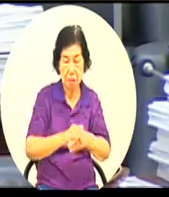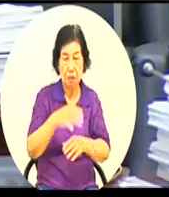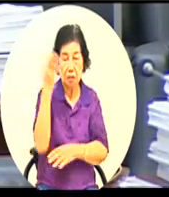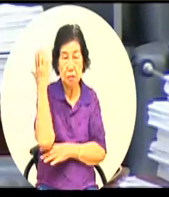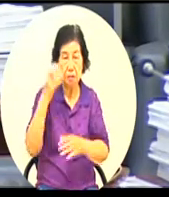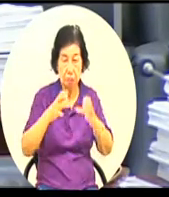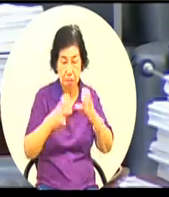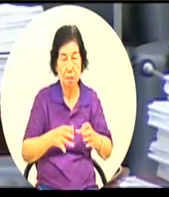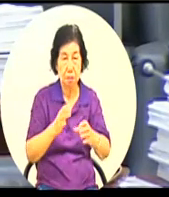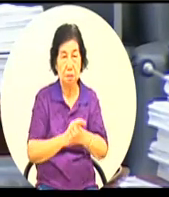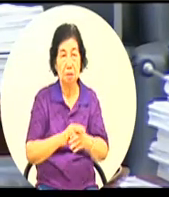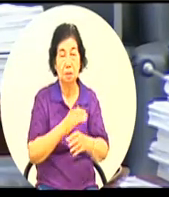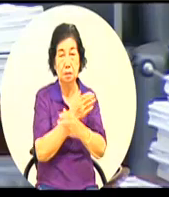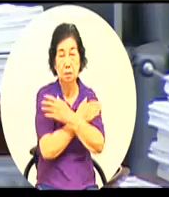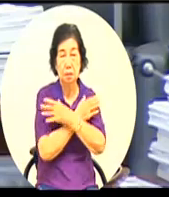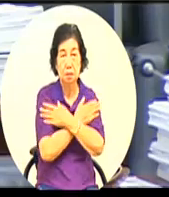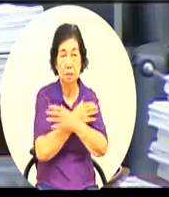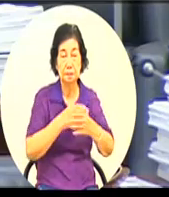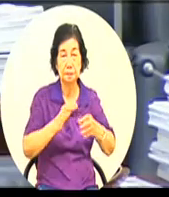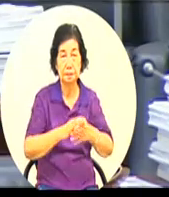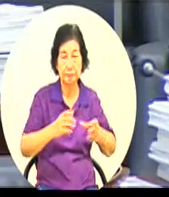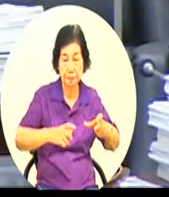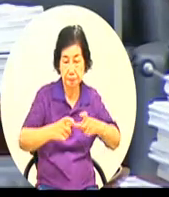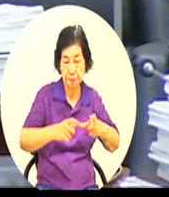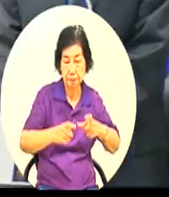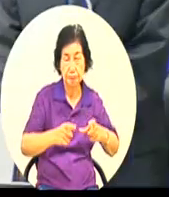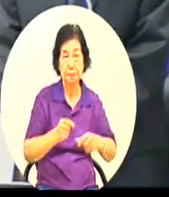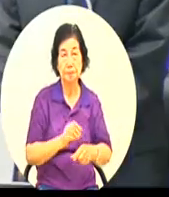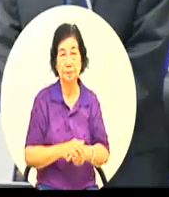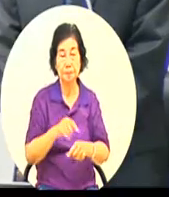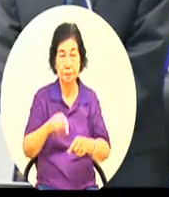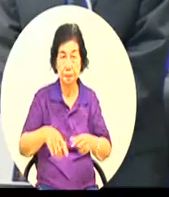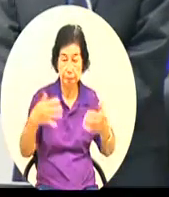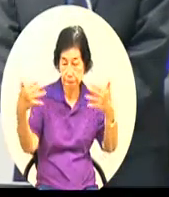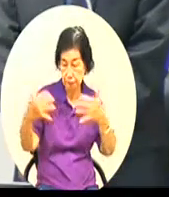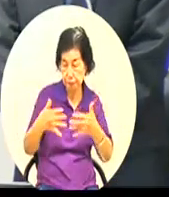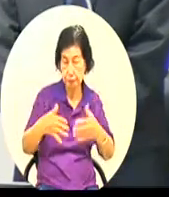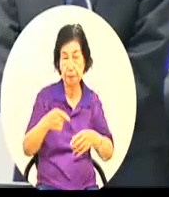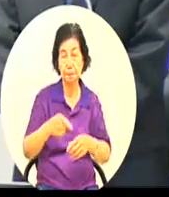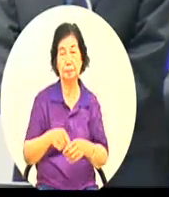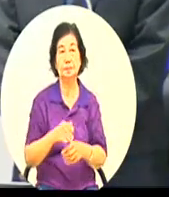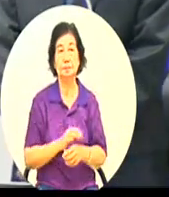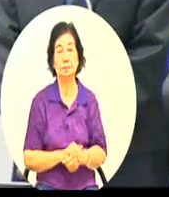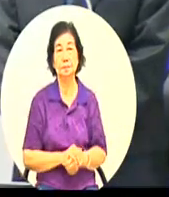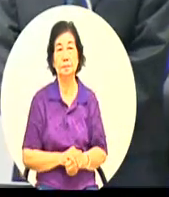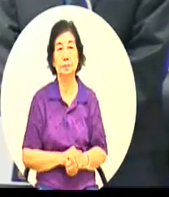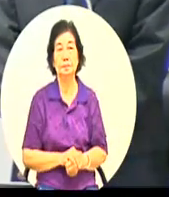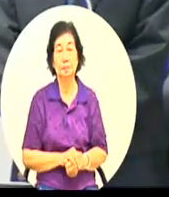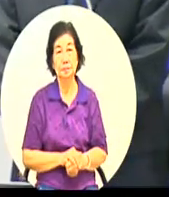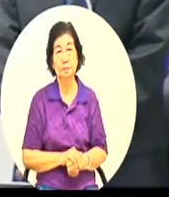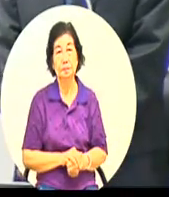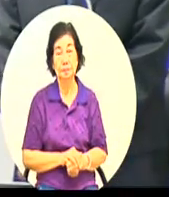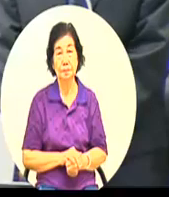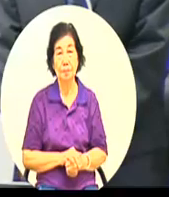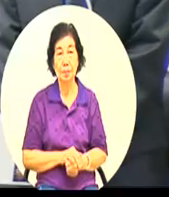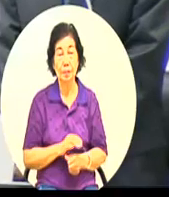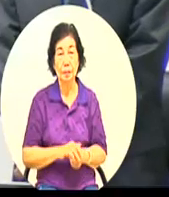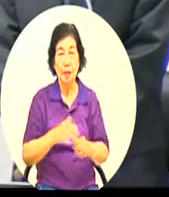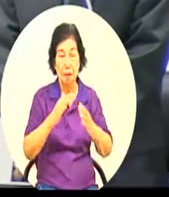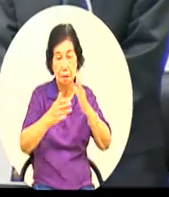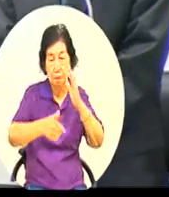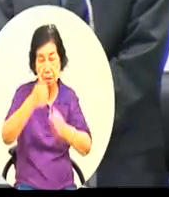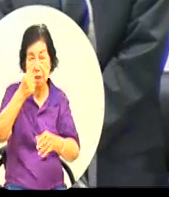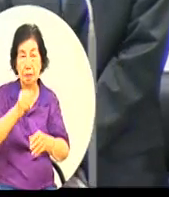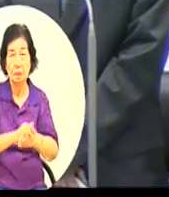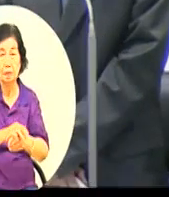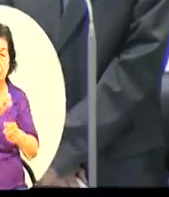来，你这个问题，你有捌甲市长讲三楼的啦吼？